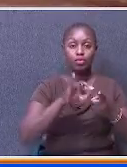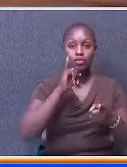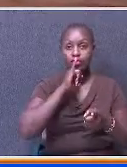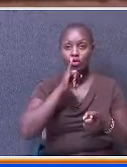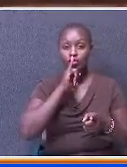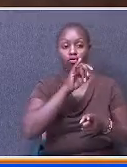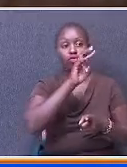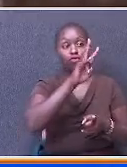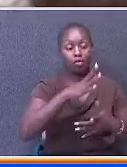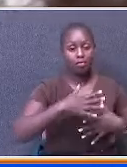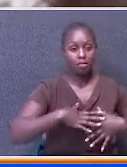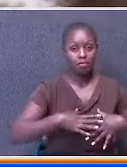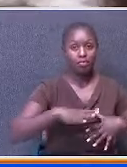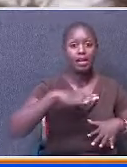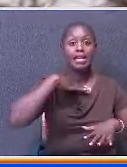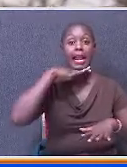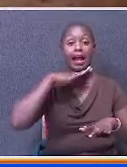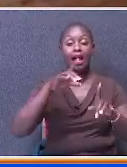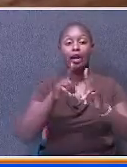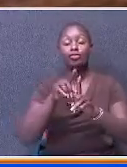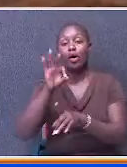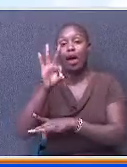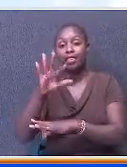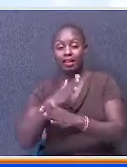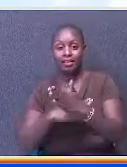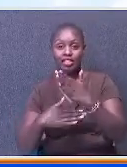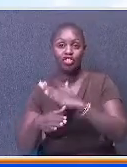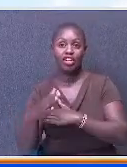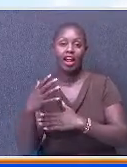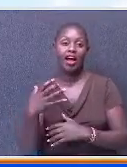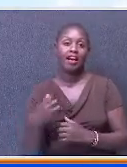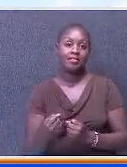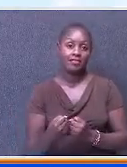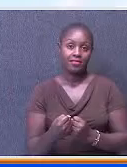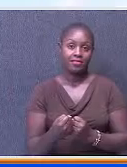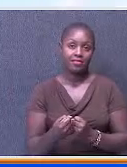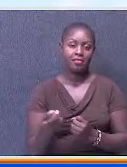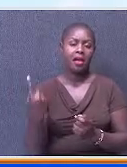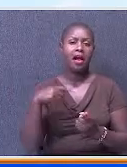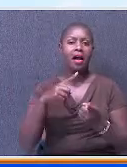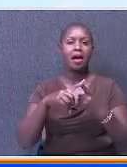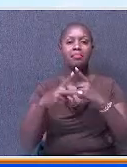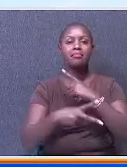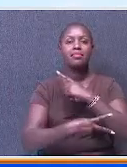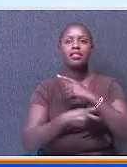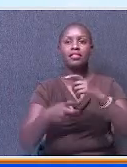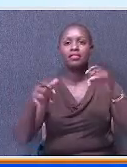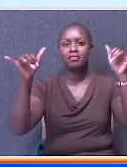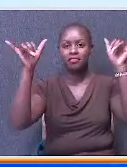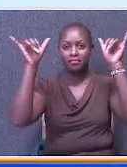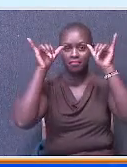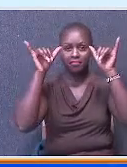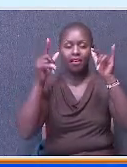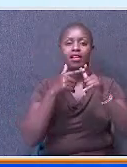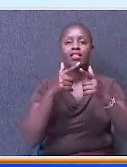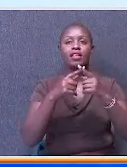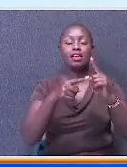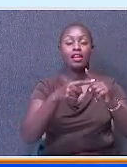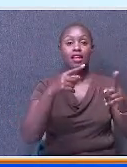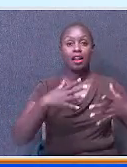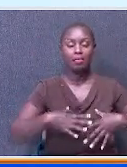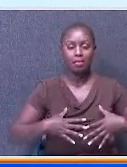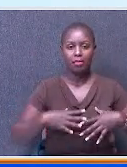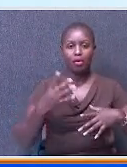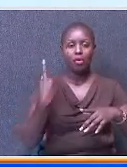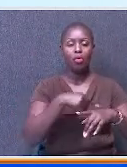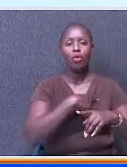watu wawili huku wengine watatu wakijeruhiwa. Kuja wakachukua mbuzi wakaua watu.